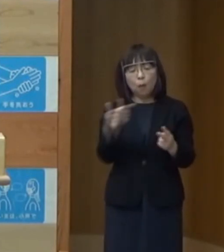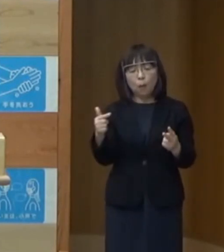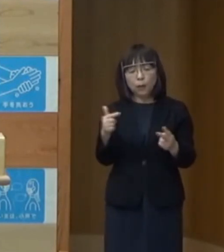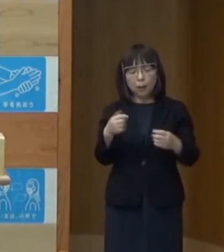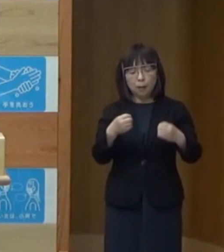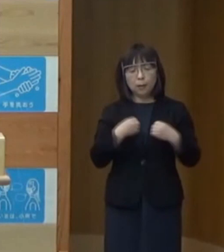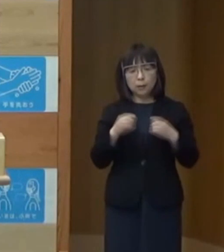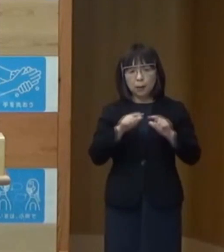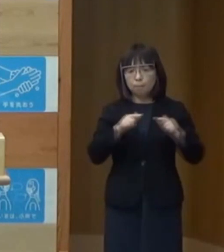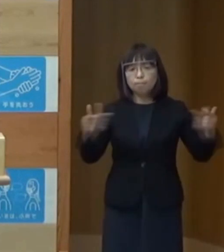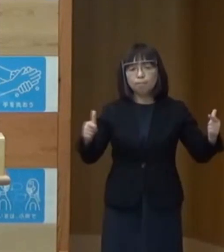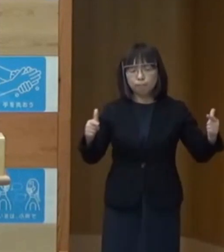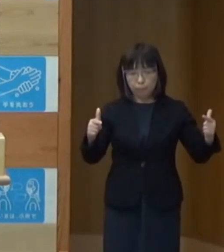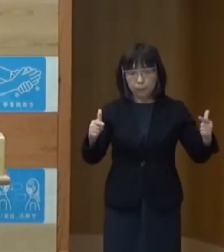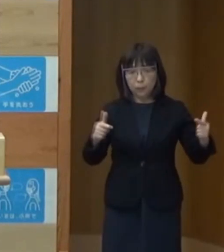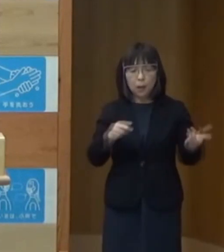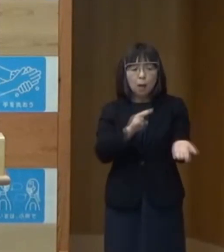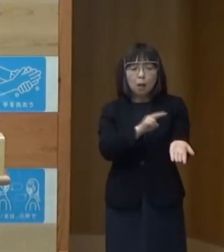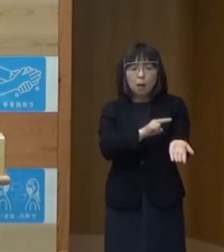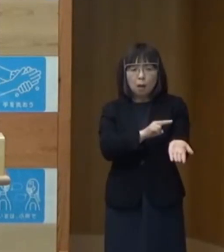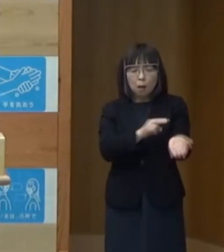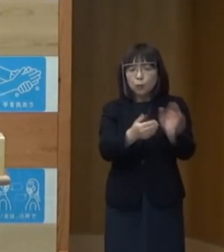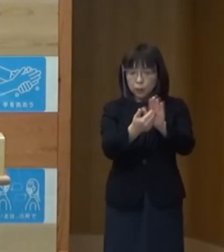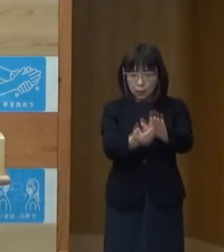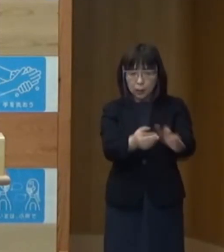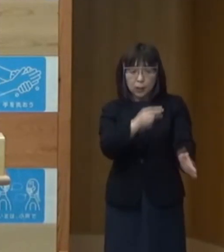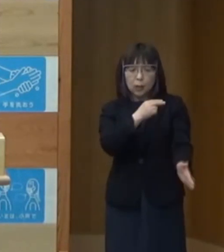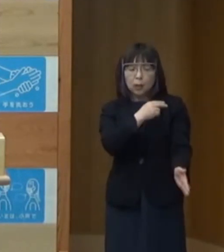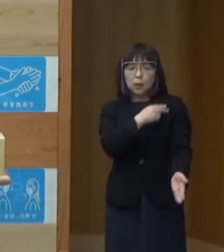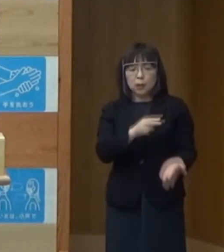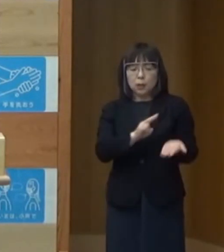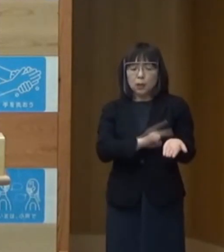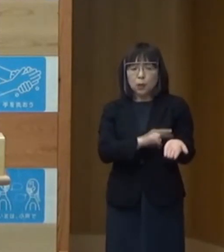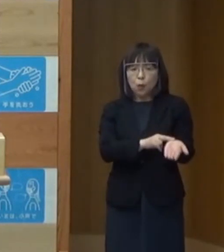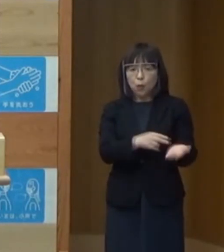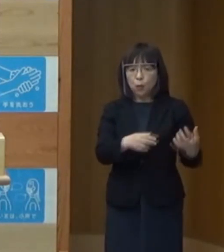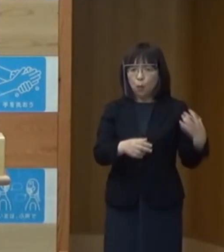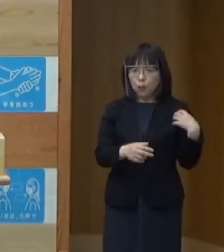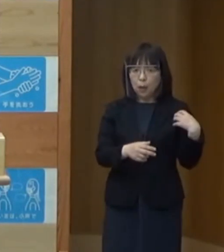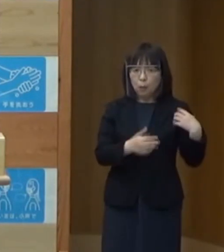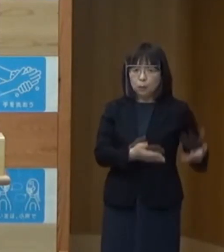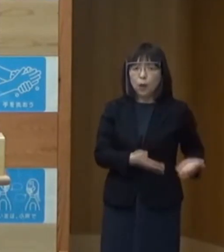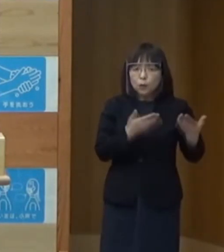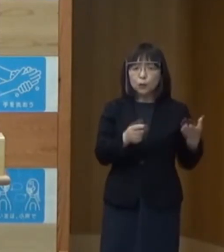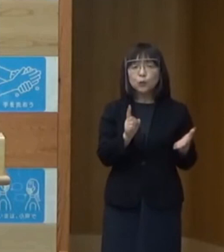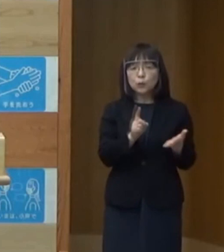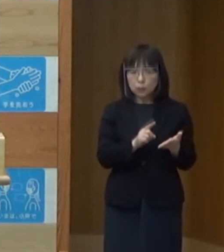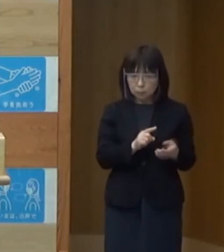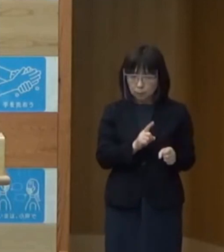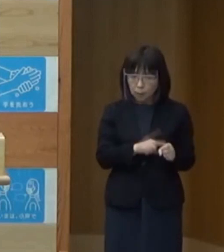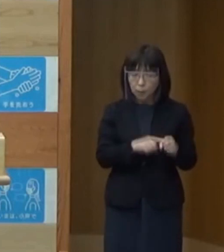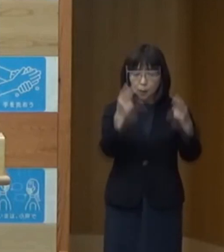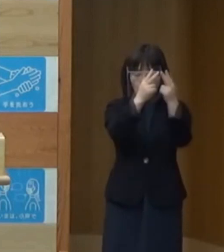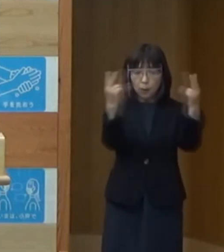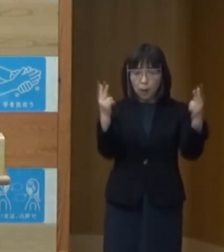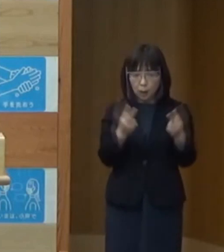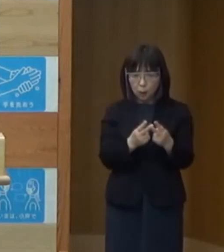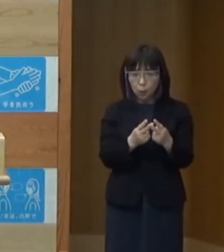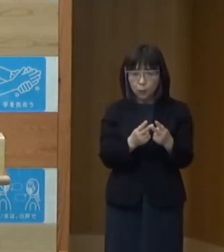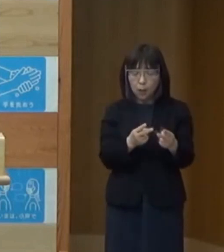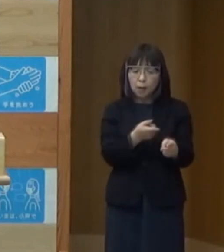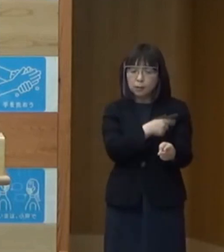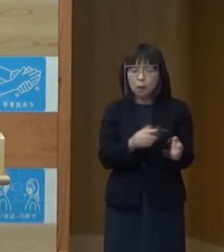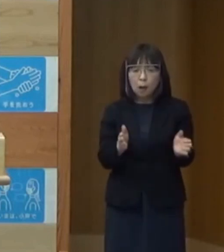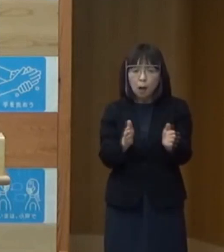ぎ、医療への負荷を低減させていくため、今一度全道が一つになって取り組みを進めていただける